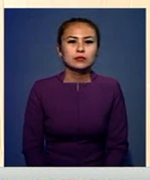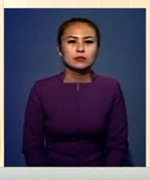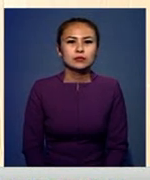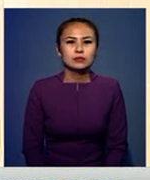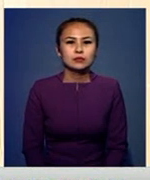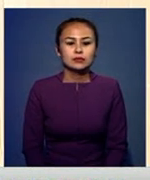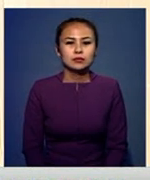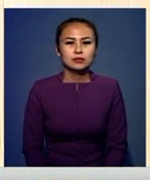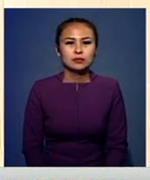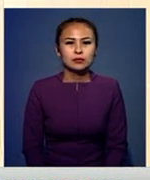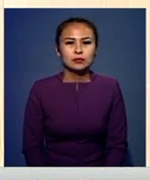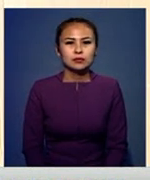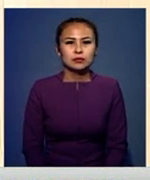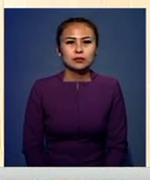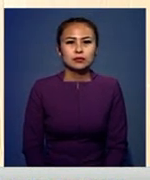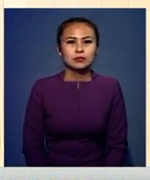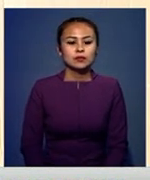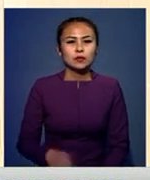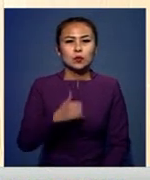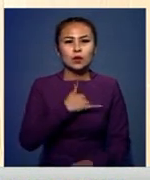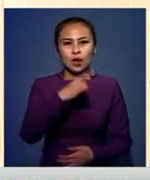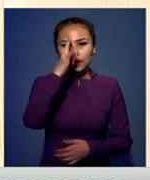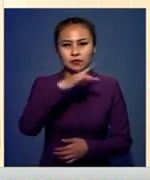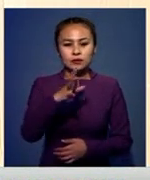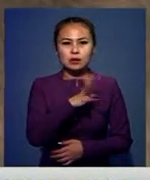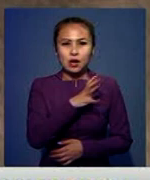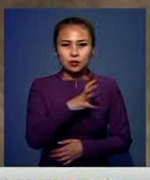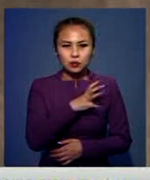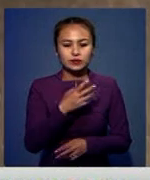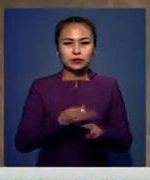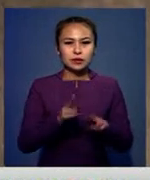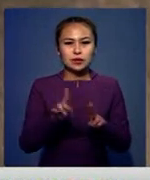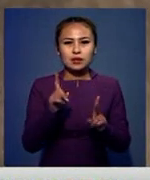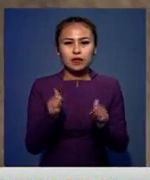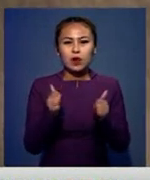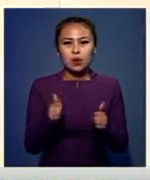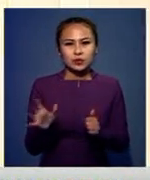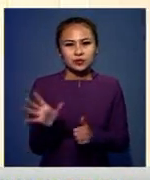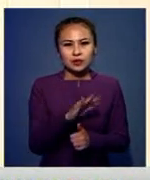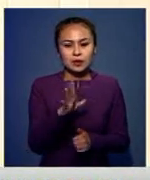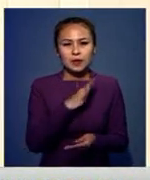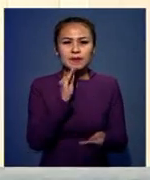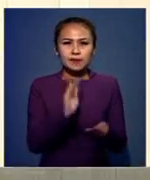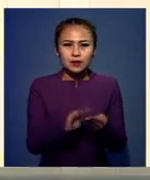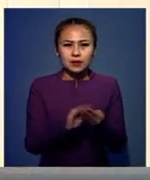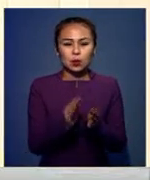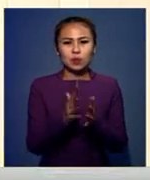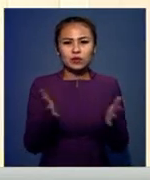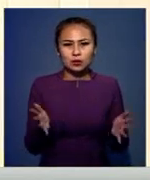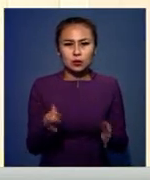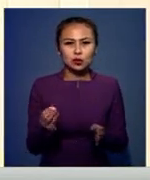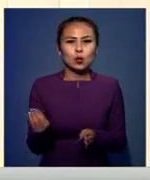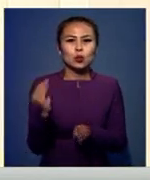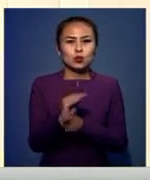Құдайыма мың шүкір, елімізде бәрі де бар, біздің еліміз бай мемлекет. Осы жақсылығымыз дами берсін, үлкейе берсін, көгере